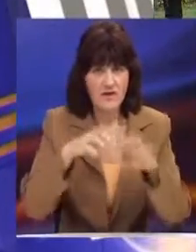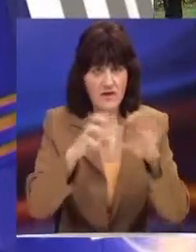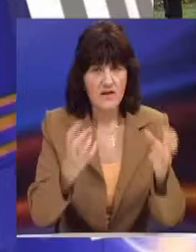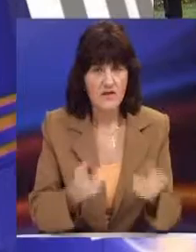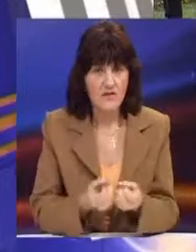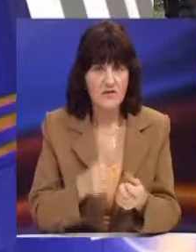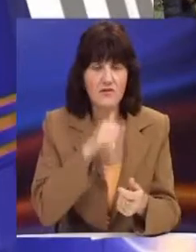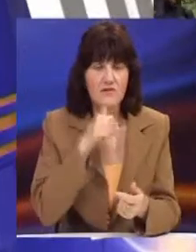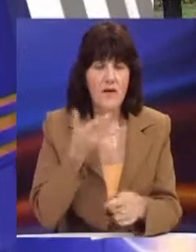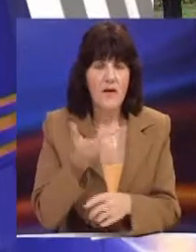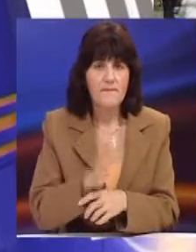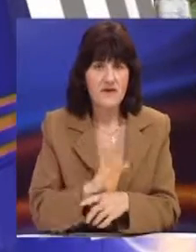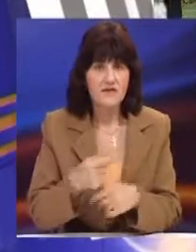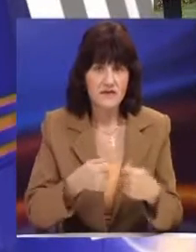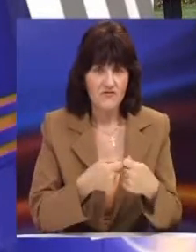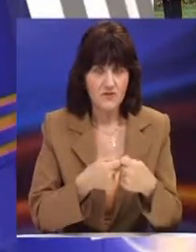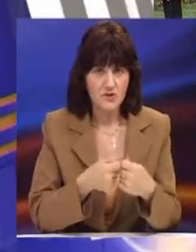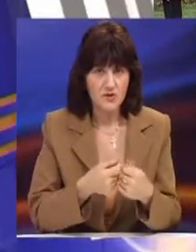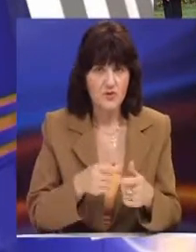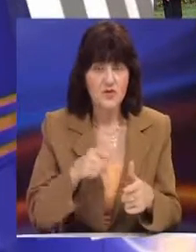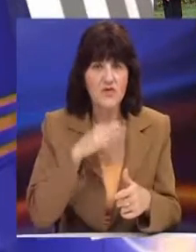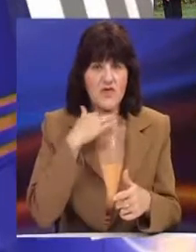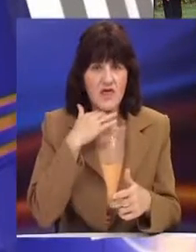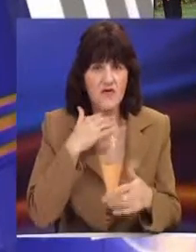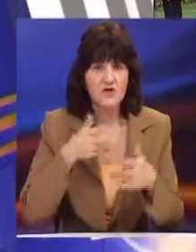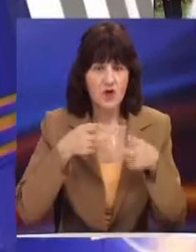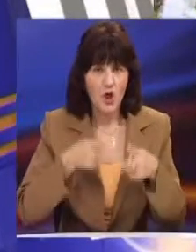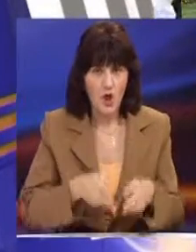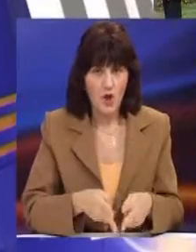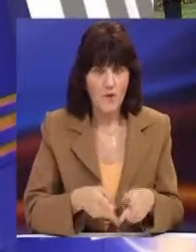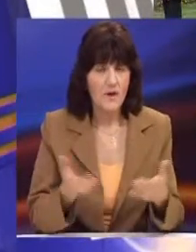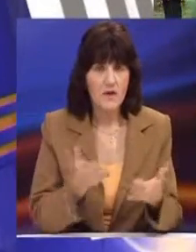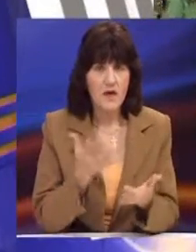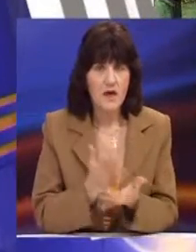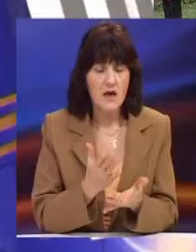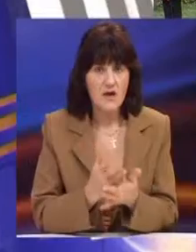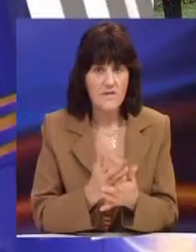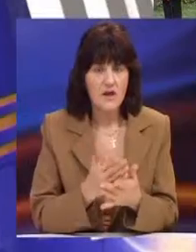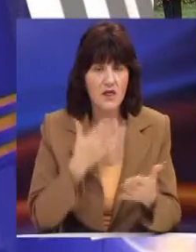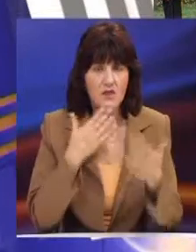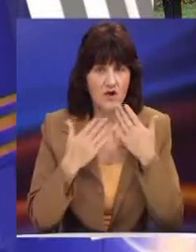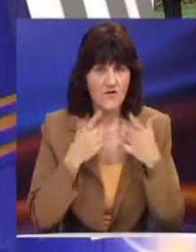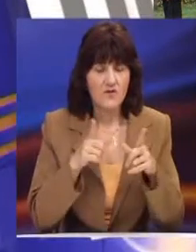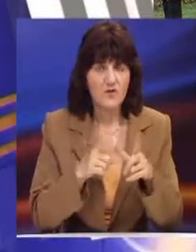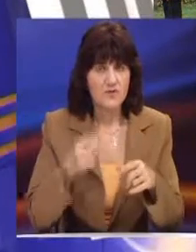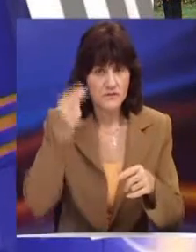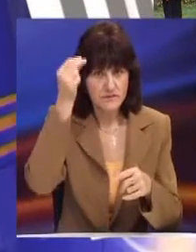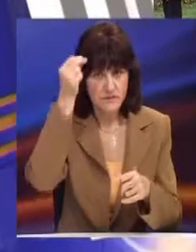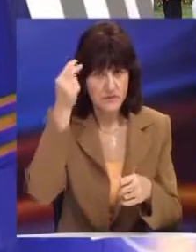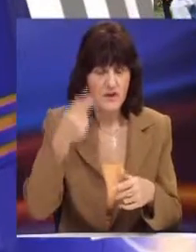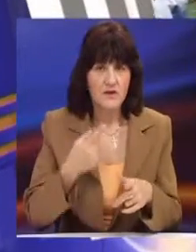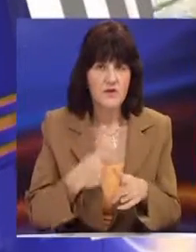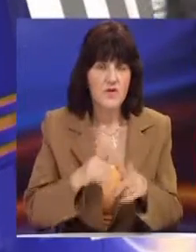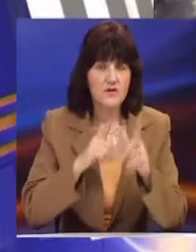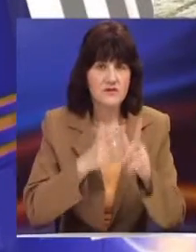Balada Vešanih, predstavnici Subnora položili su vence i na jevrejskom groblju, gde je održana komemoracija u znak poštovanja prema